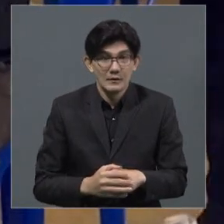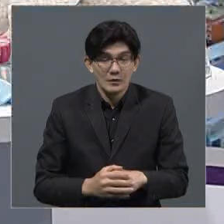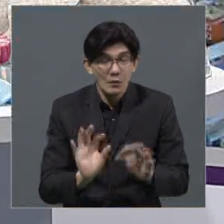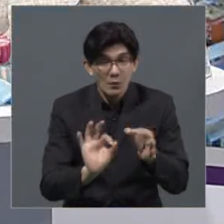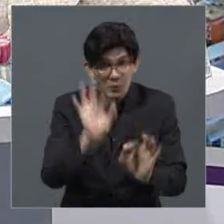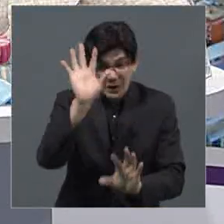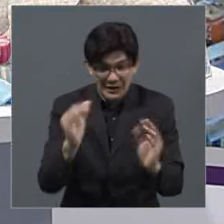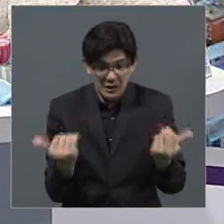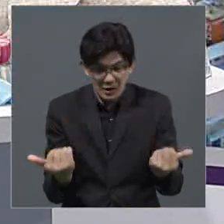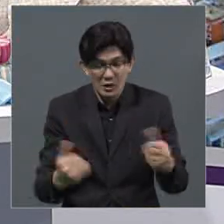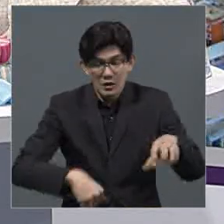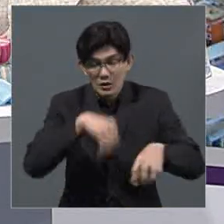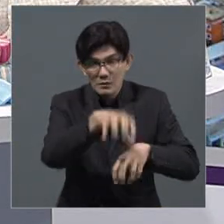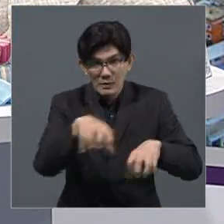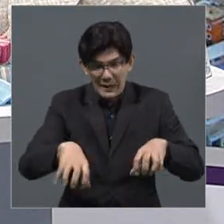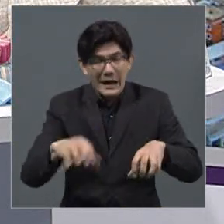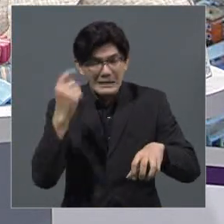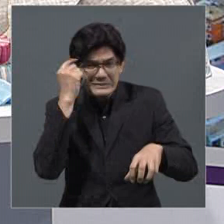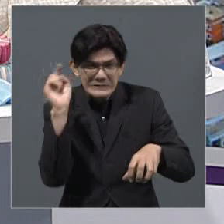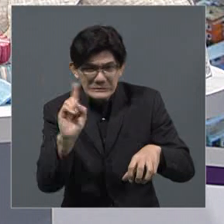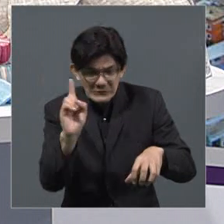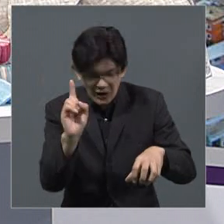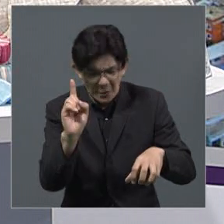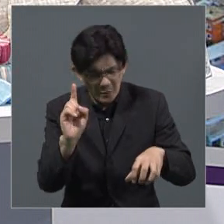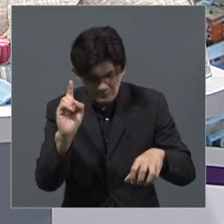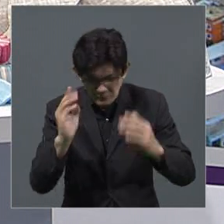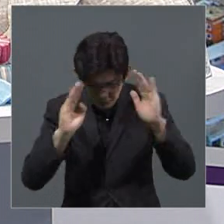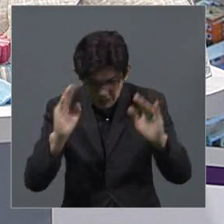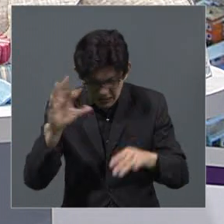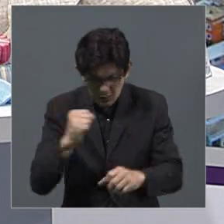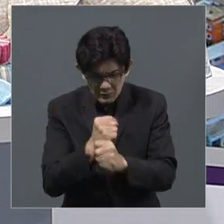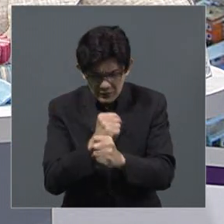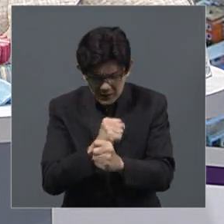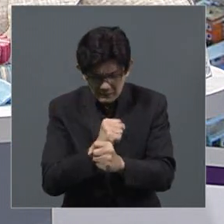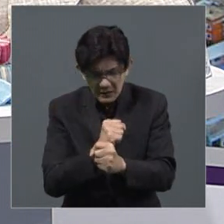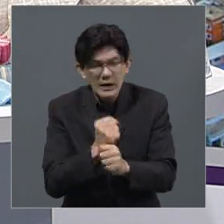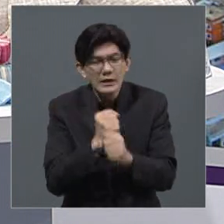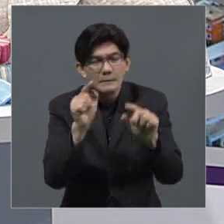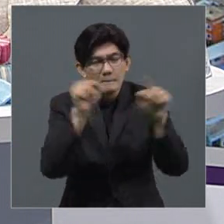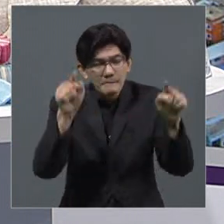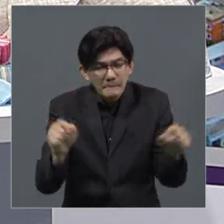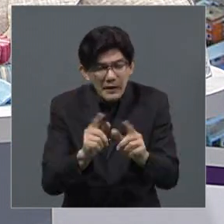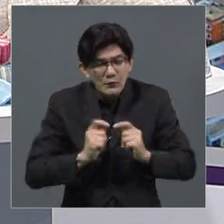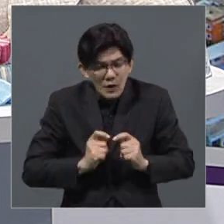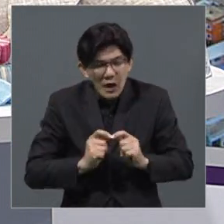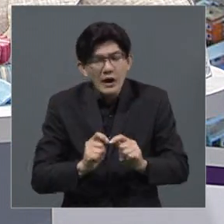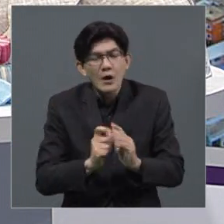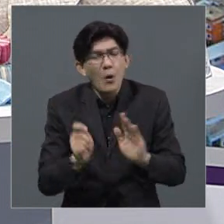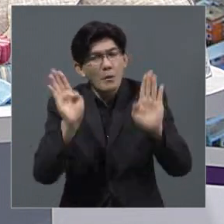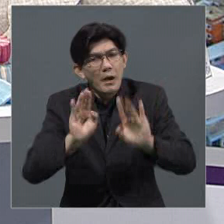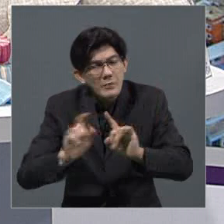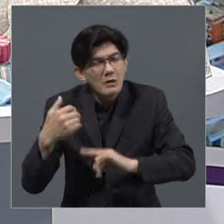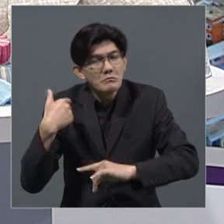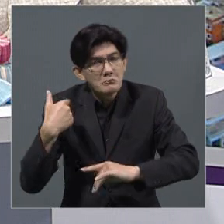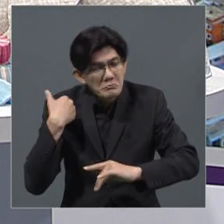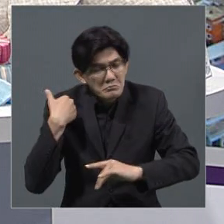ดขึ้นก็ทำให้หลายหน่วยงานนะคะเริ่มที่จะนำไปถอดบทเรียนกันเรื่องของการออกใบอนุญาตการประกอบกิจการโรงงานต่างๆใบอนุญาตการประ